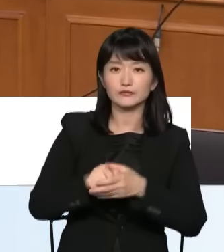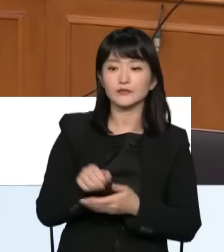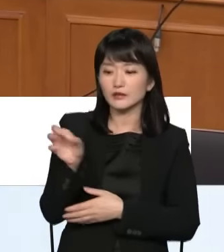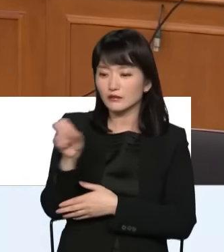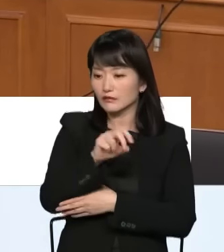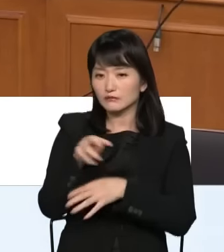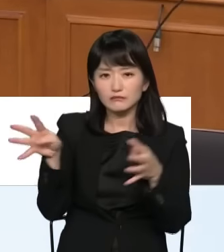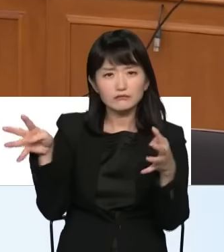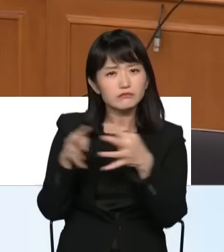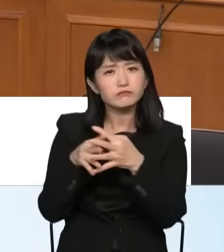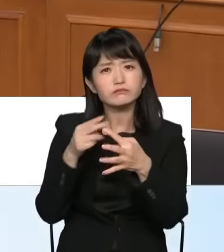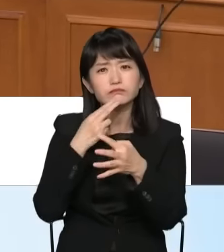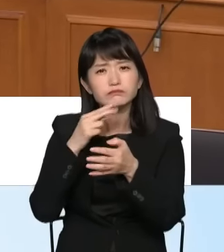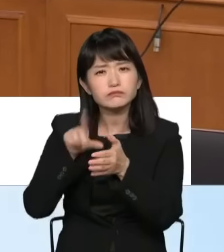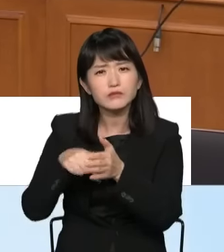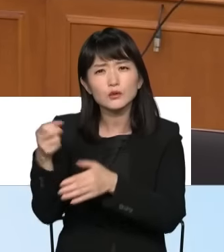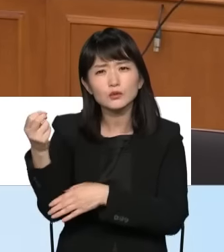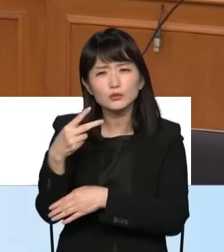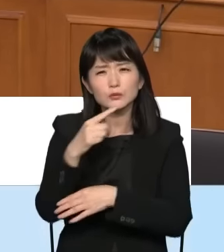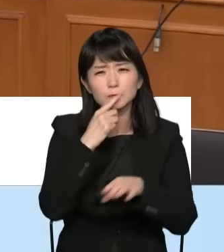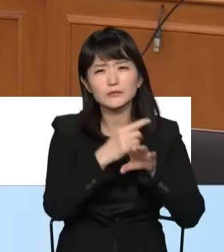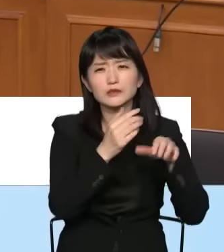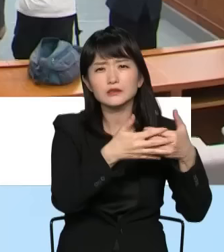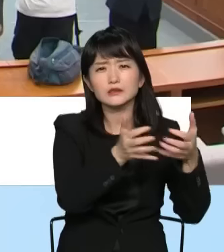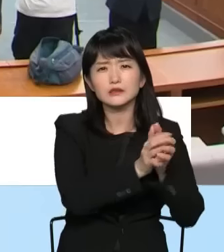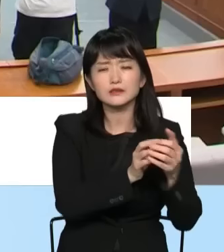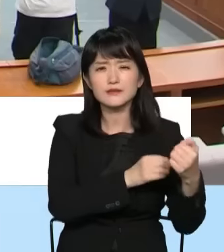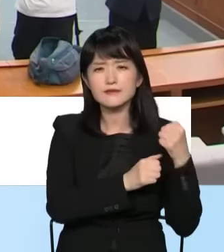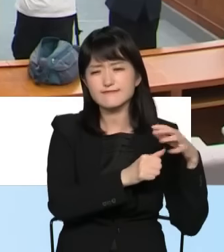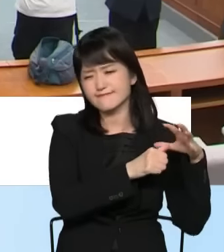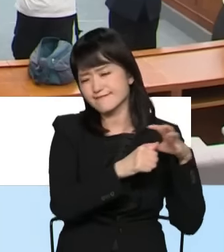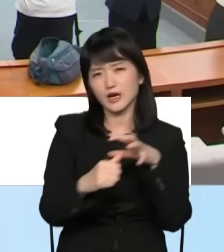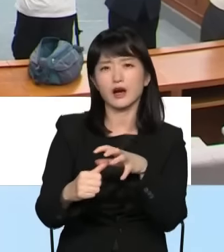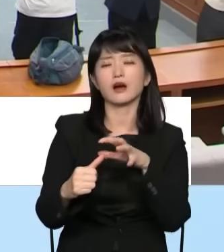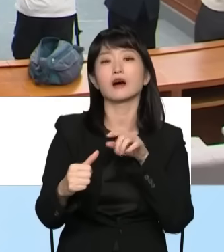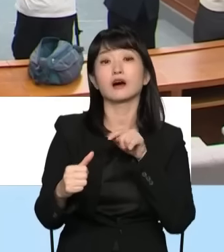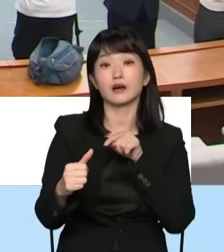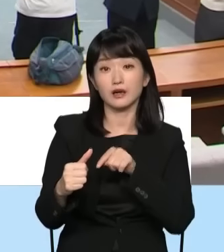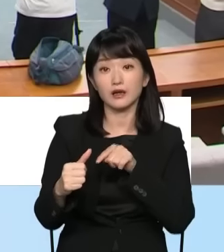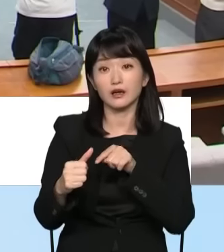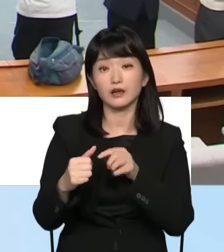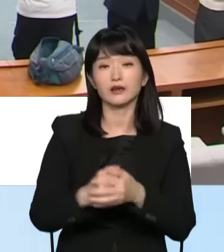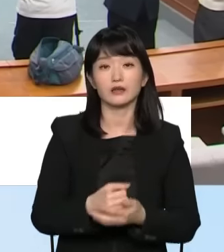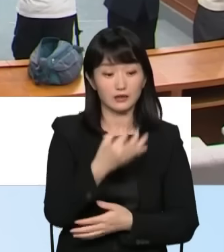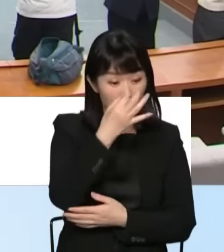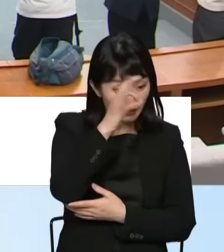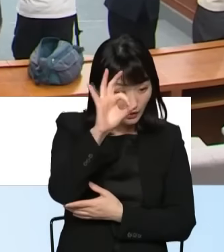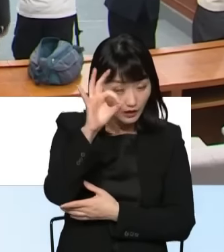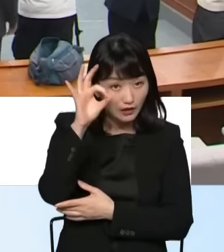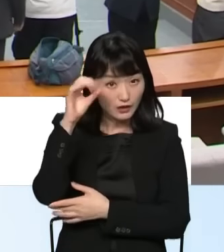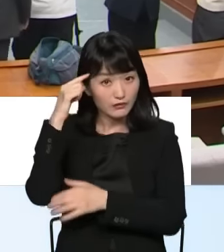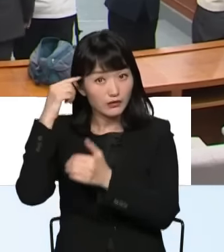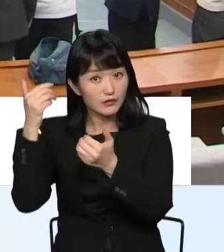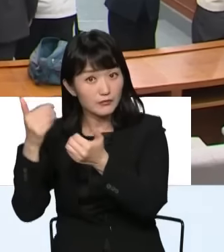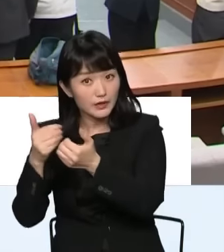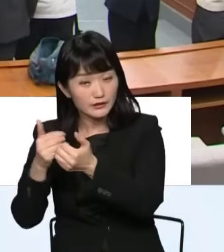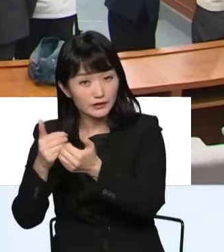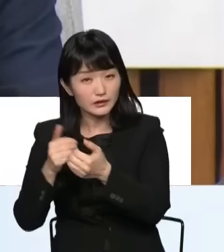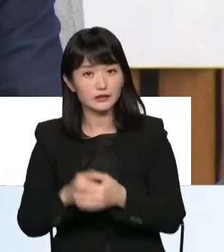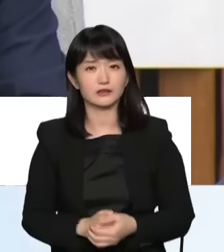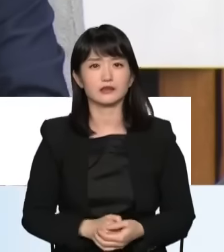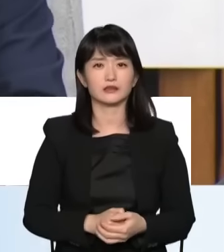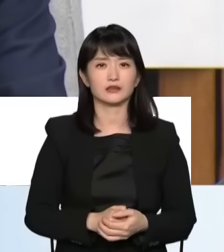합의가 전제되지 않는 상황에서 또다시 민주당이 힘으로 밀어붙인다면 가결과 부결 간의 진영 논리가 더